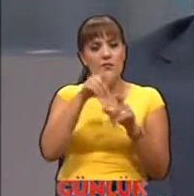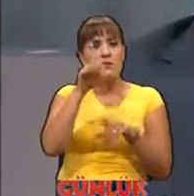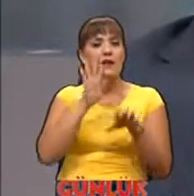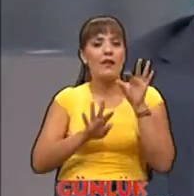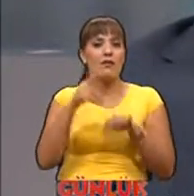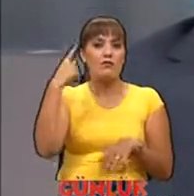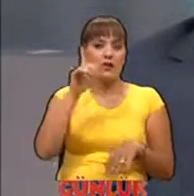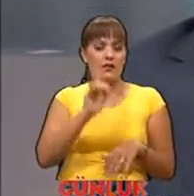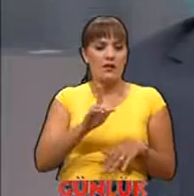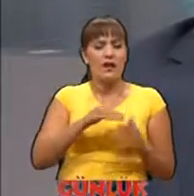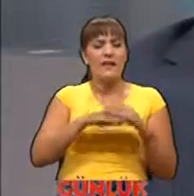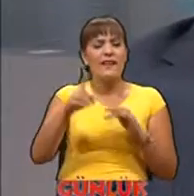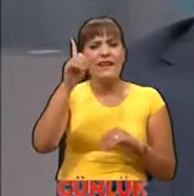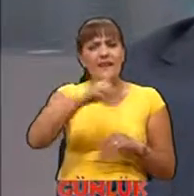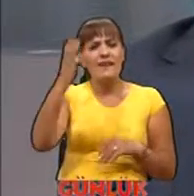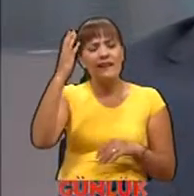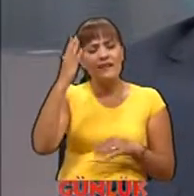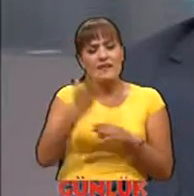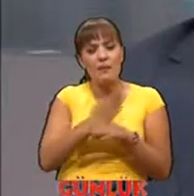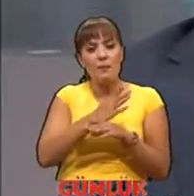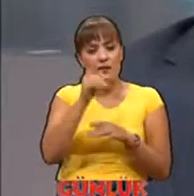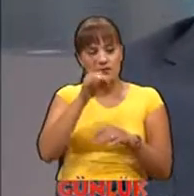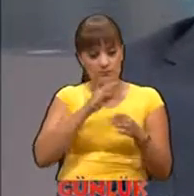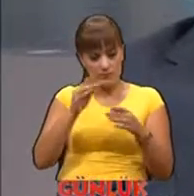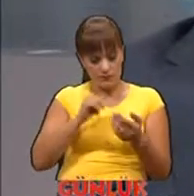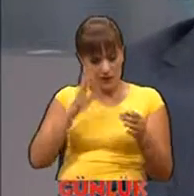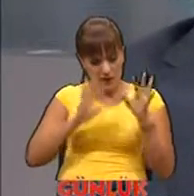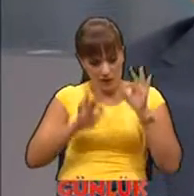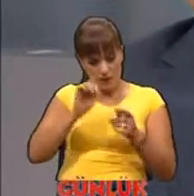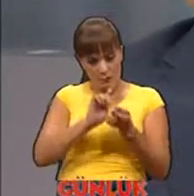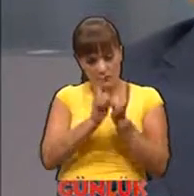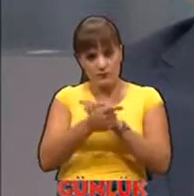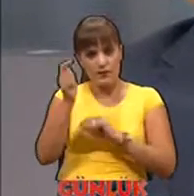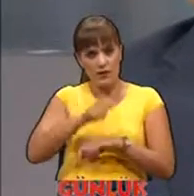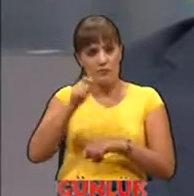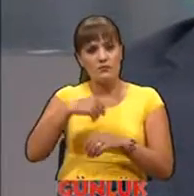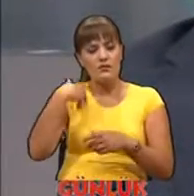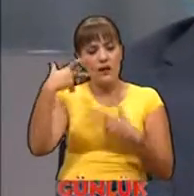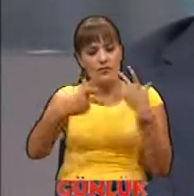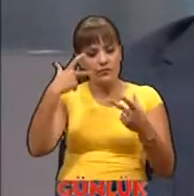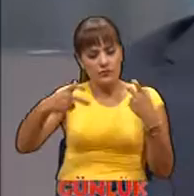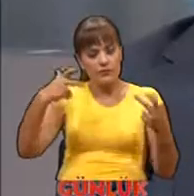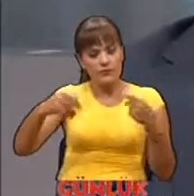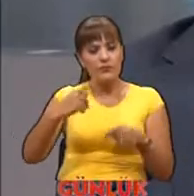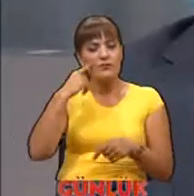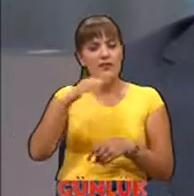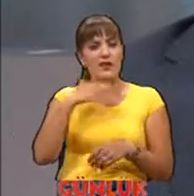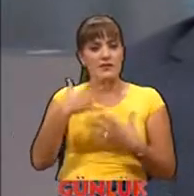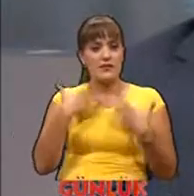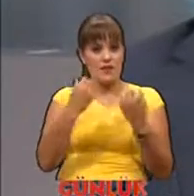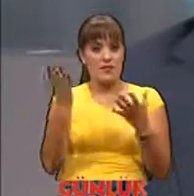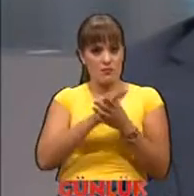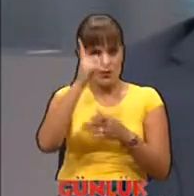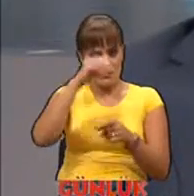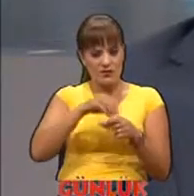tedavi düşünmek gerekir. Altta yatan sebebi ekart edeceğiz. İşte tedavimizi yapacağız enjeksiyonlarla. Aynı zamanda diş etleri sağlığına kavuşturmak